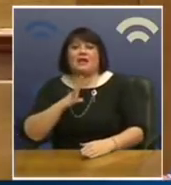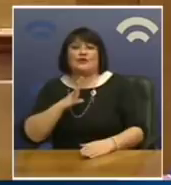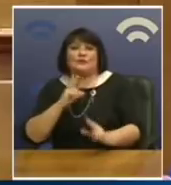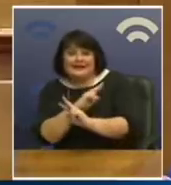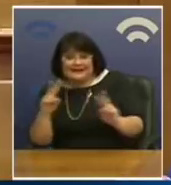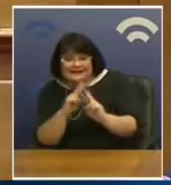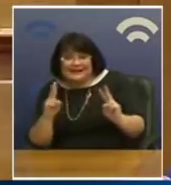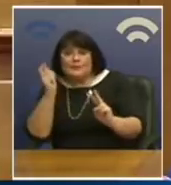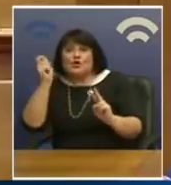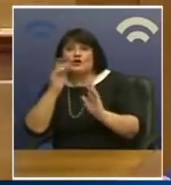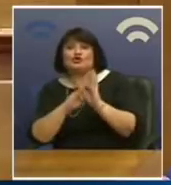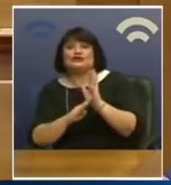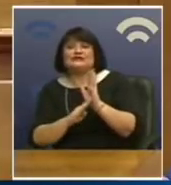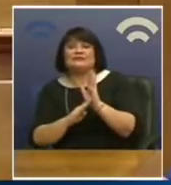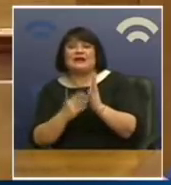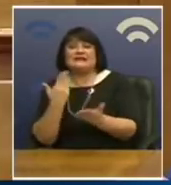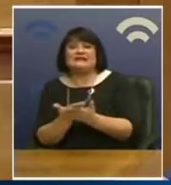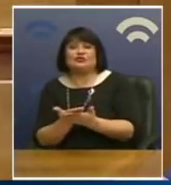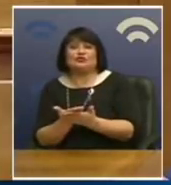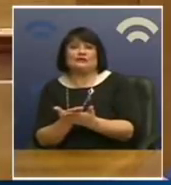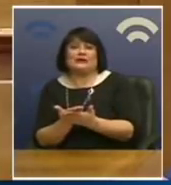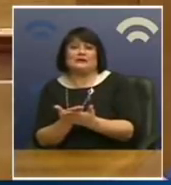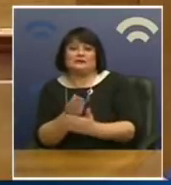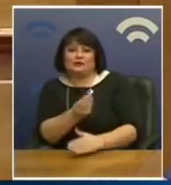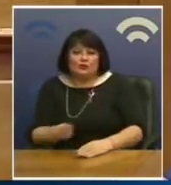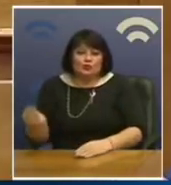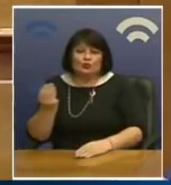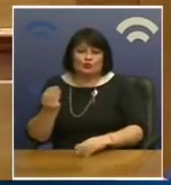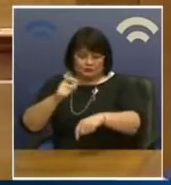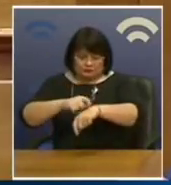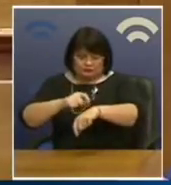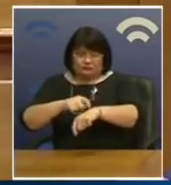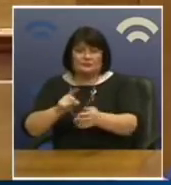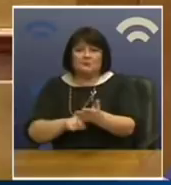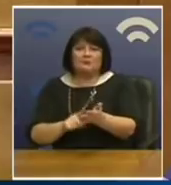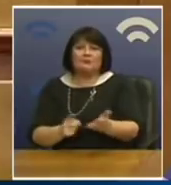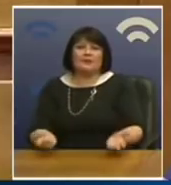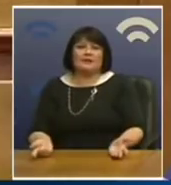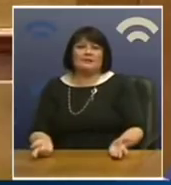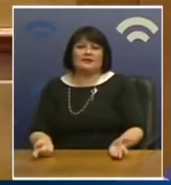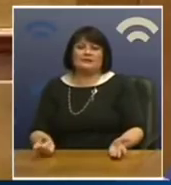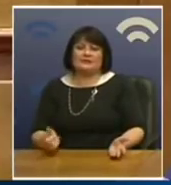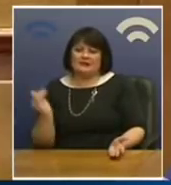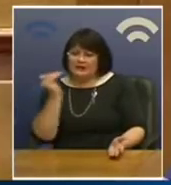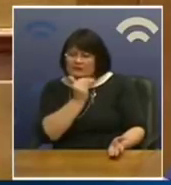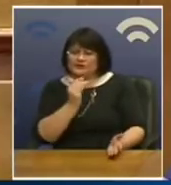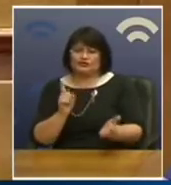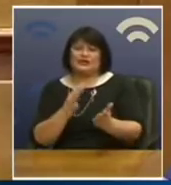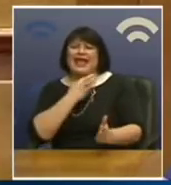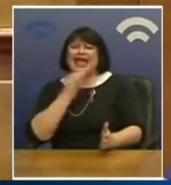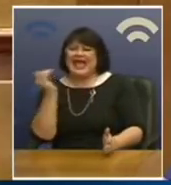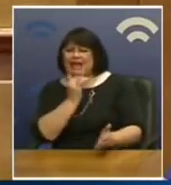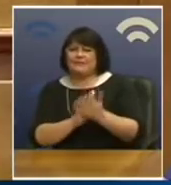συστήματος ήταν και είναι κάτι παραπάνω από όριμο αίτημα. Επιτακτικό αίτημα είναι, επίγον αίτημα